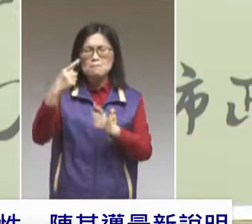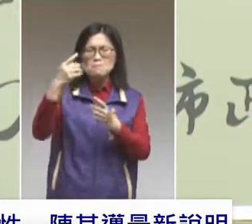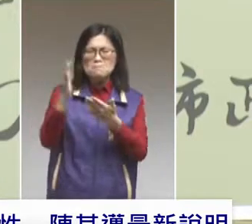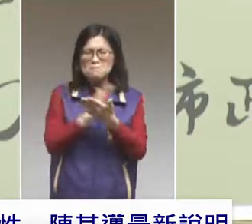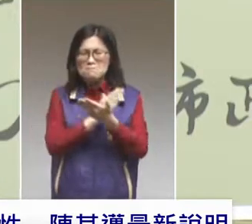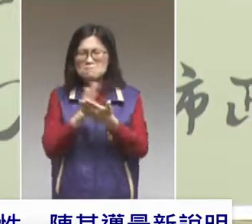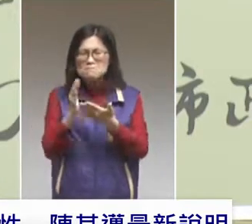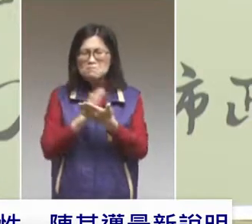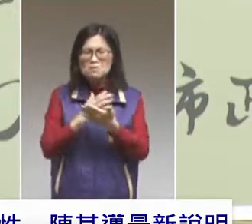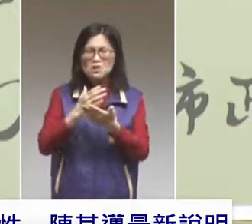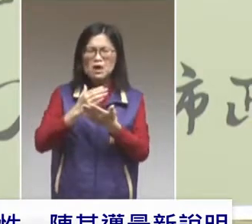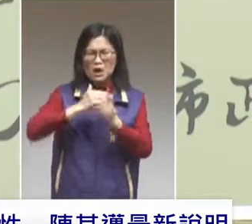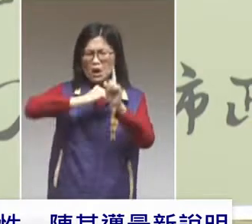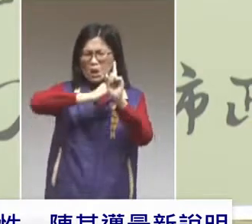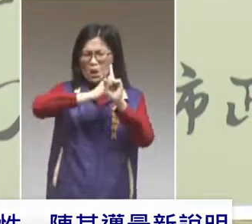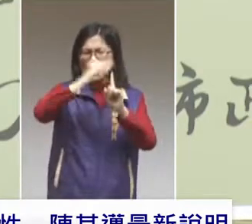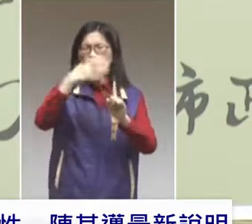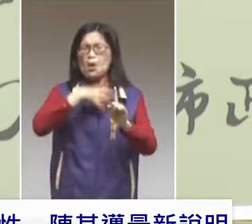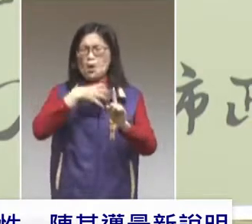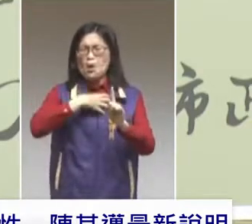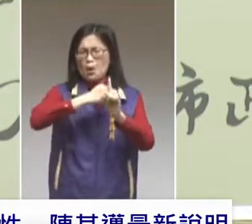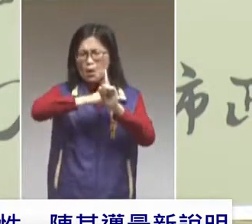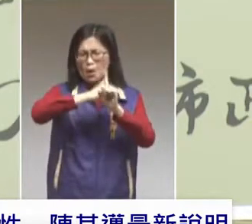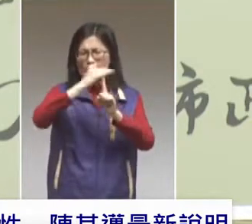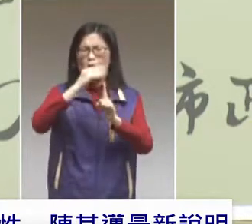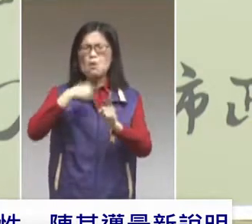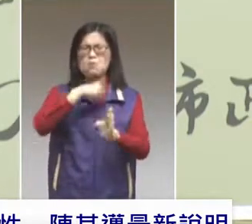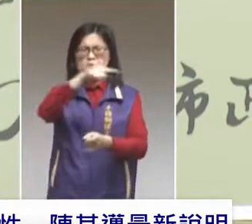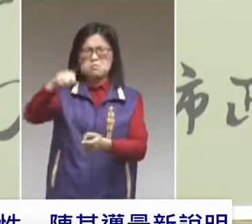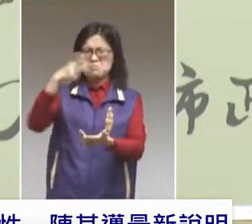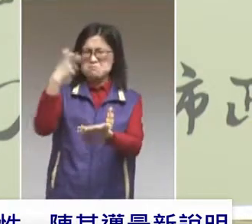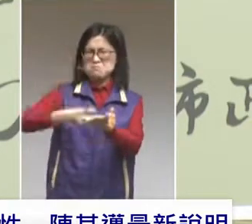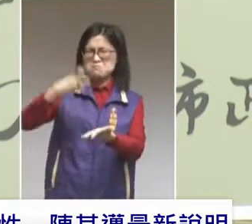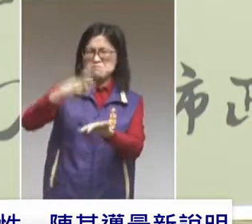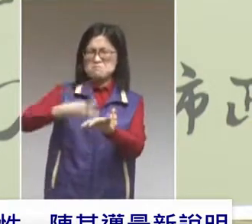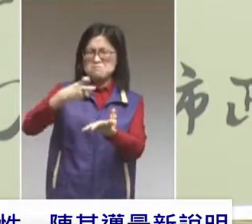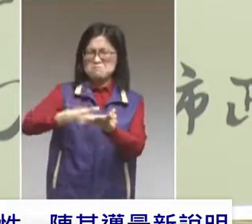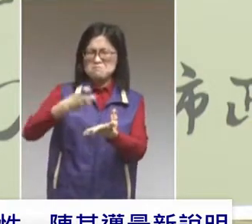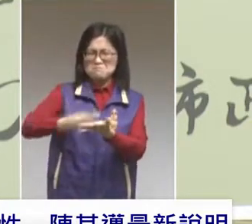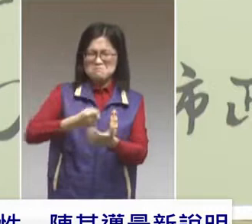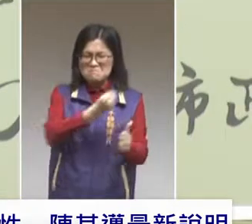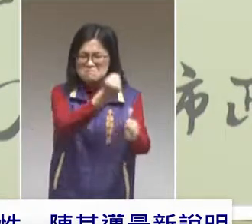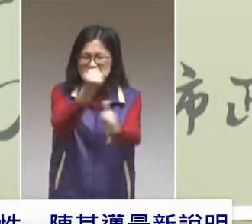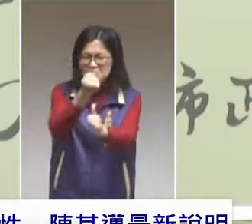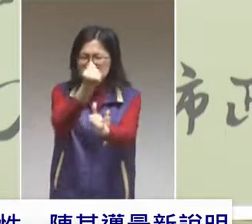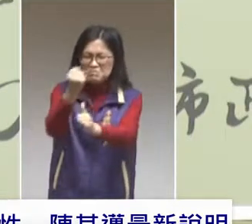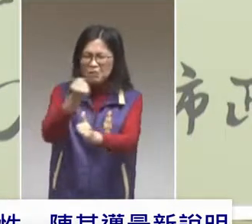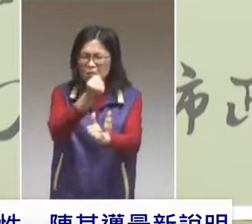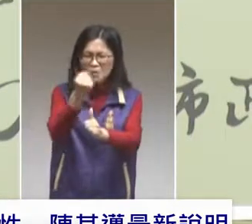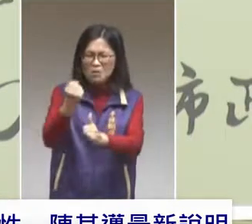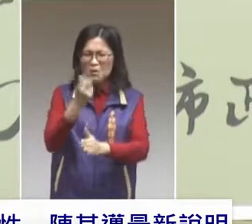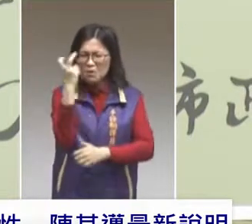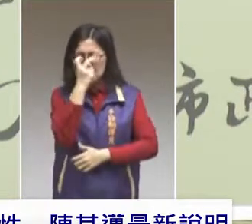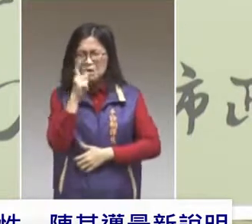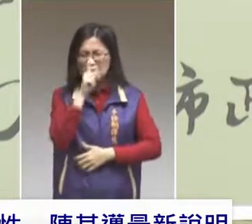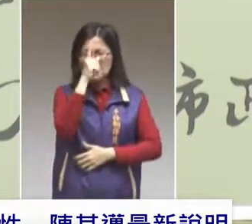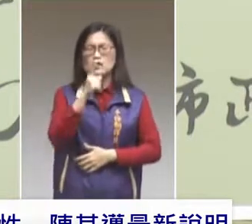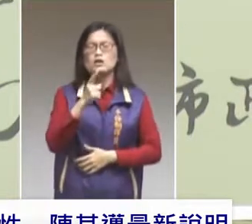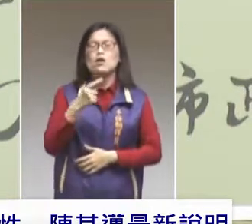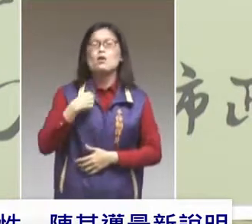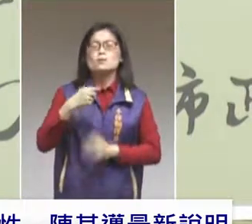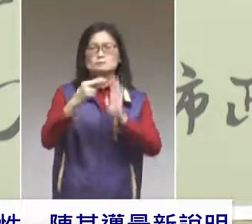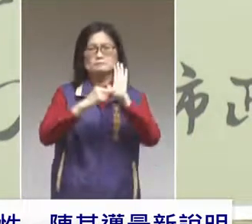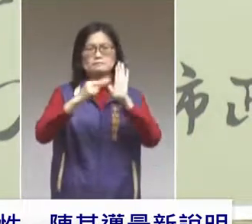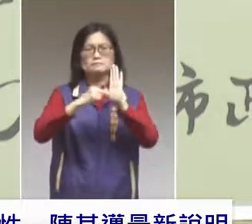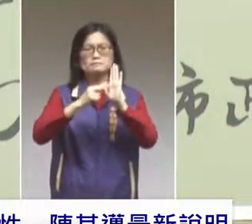是我们在评估风险的时候，我们还是以高标准的防疫的措施来